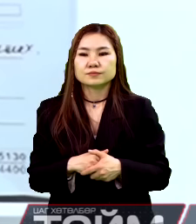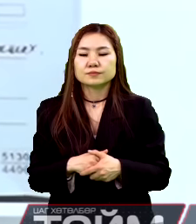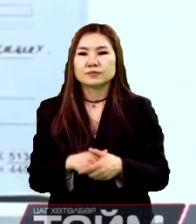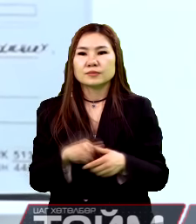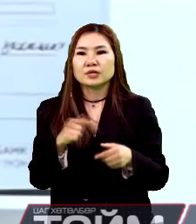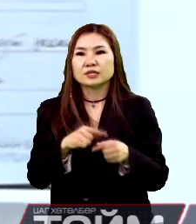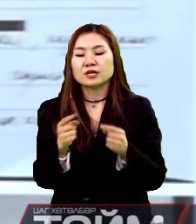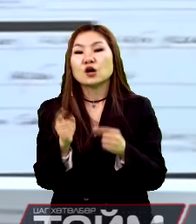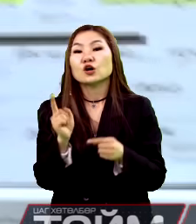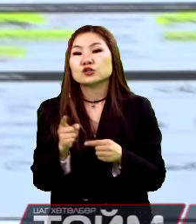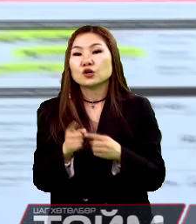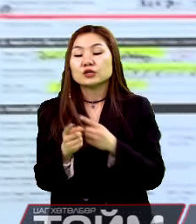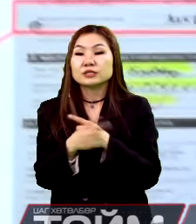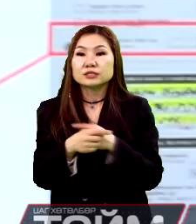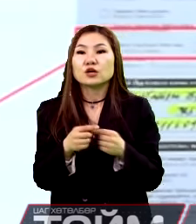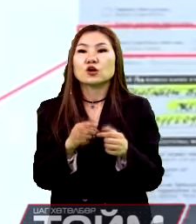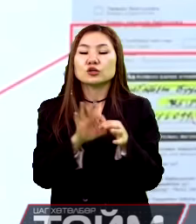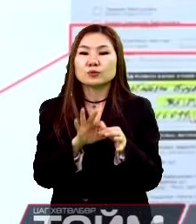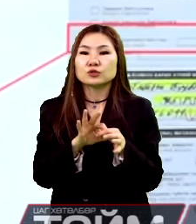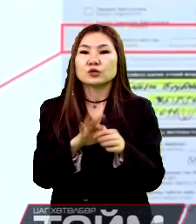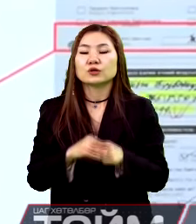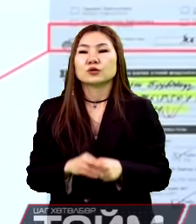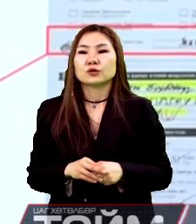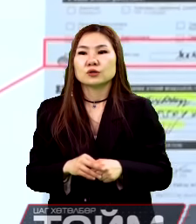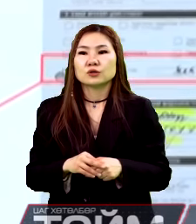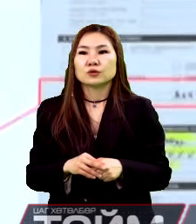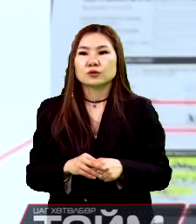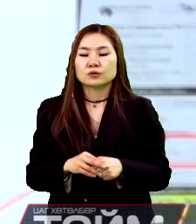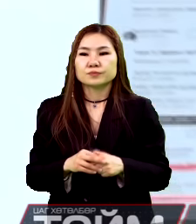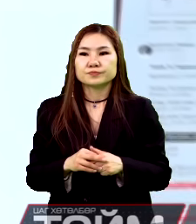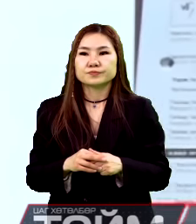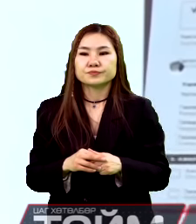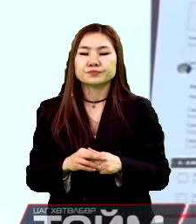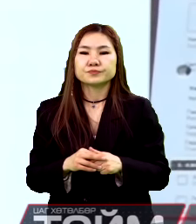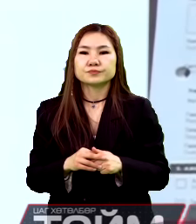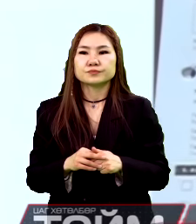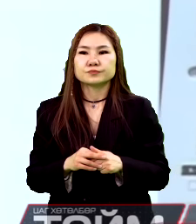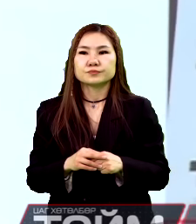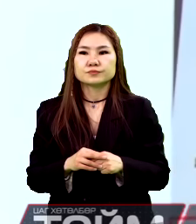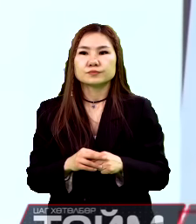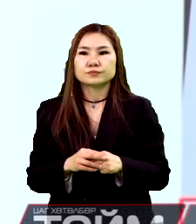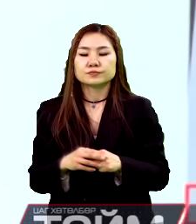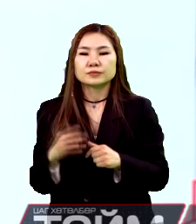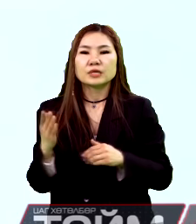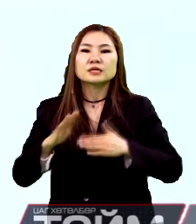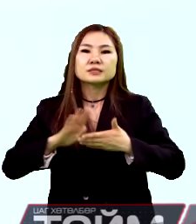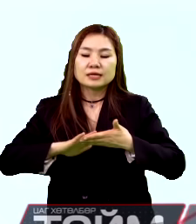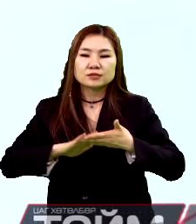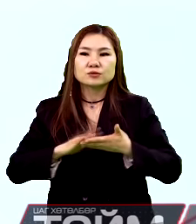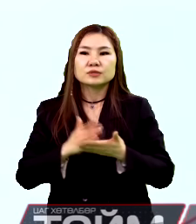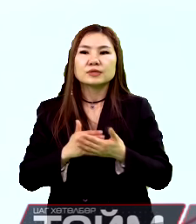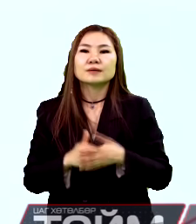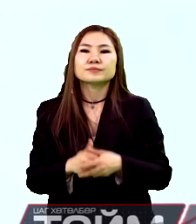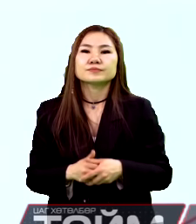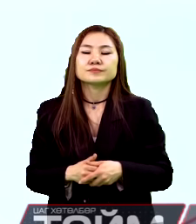За мөн хэрэг давагдсан дараагийн баримтыг та бүхэнд прокурорын зөвшөөрсөн хэмжээнд